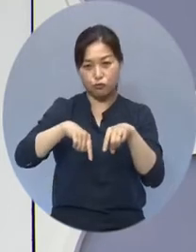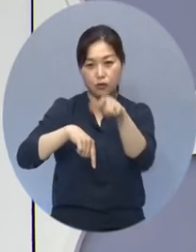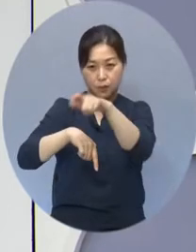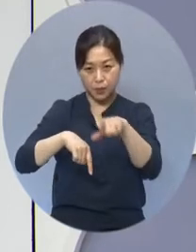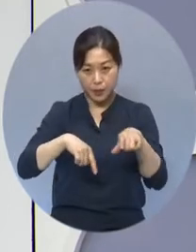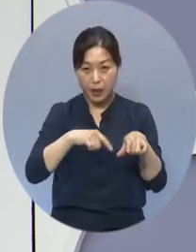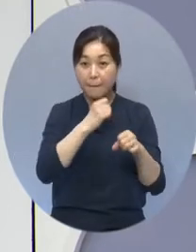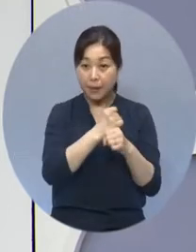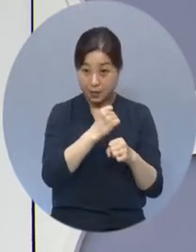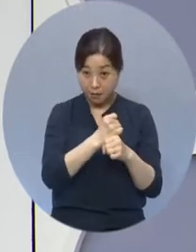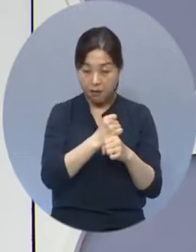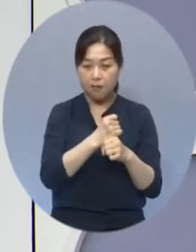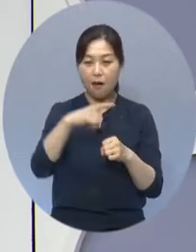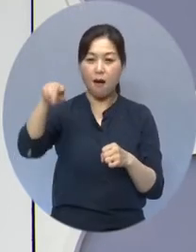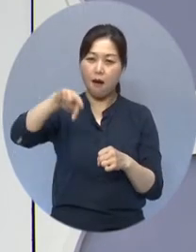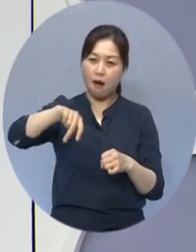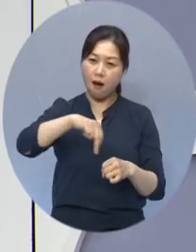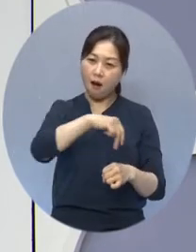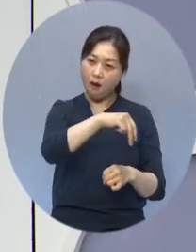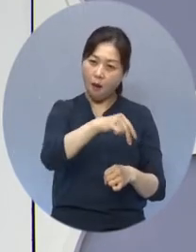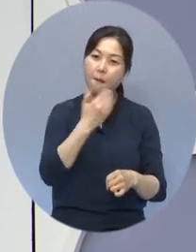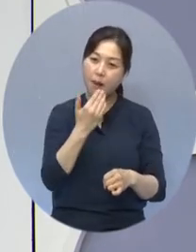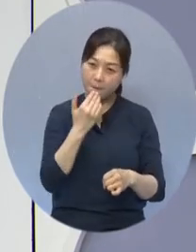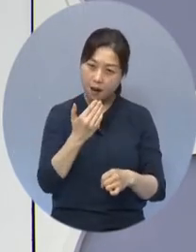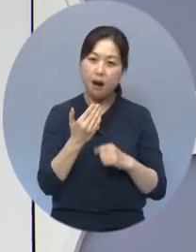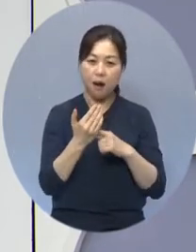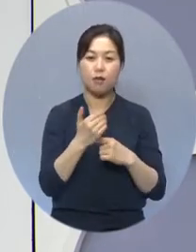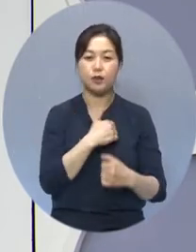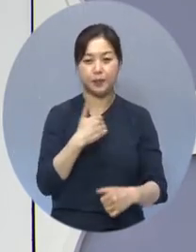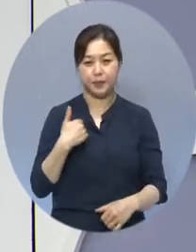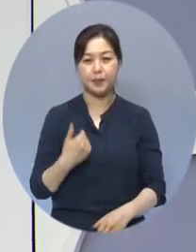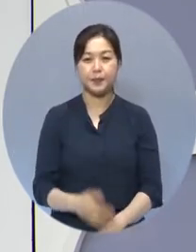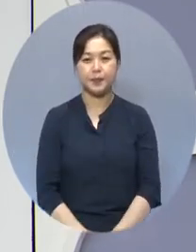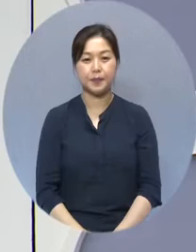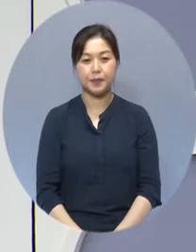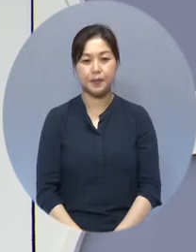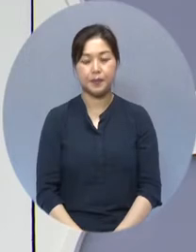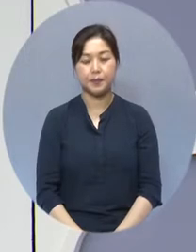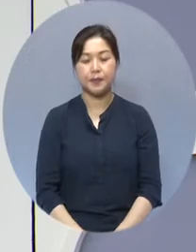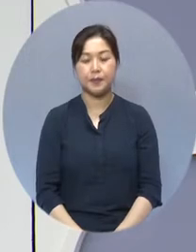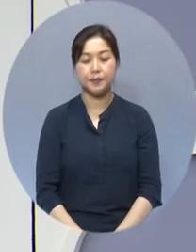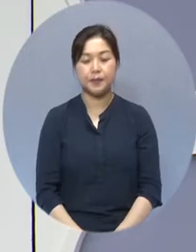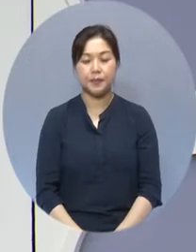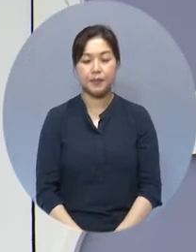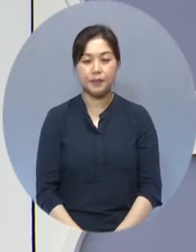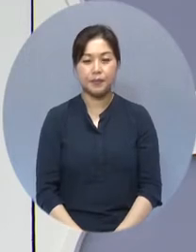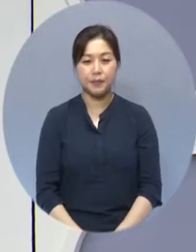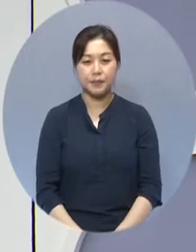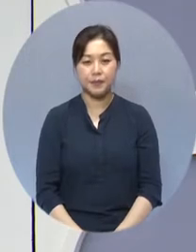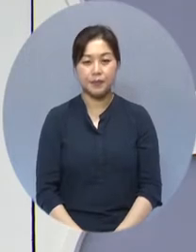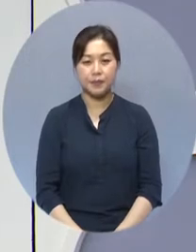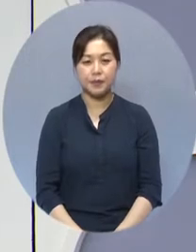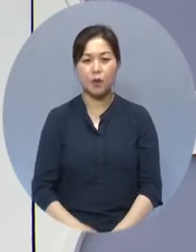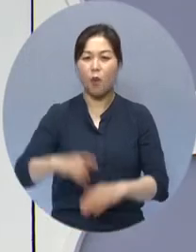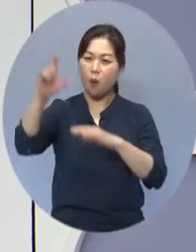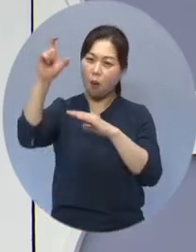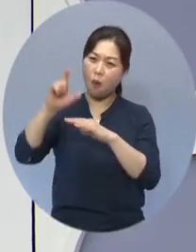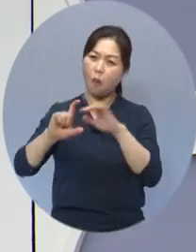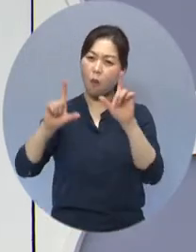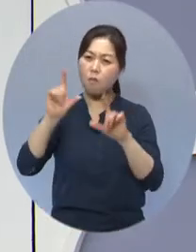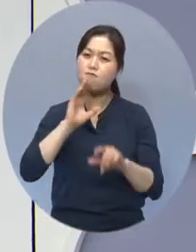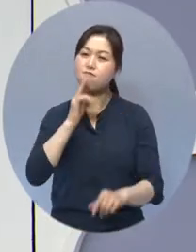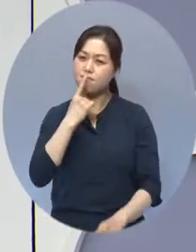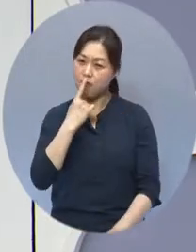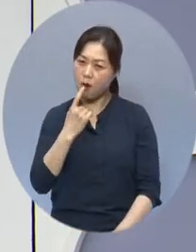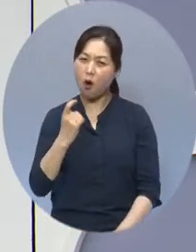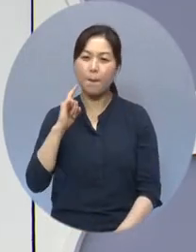그 굉장히 좋은 공원이 될 것 같아요. 그래서 거기가 또 일몰의 광경이 굉장히 좋아요.